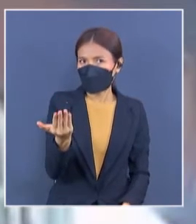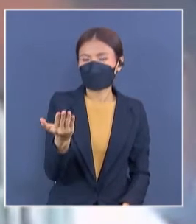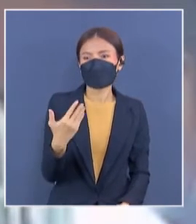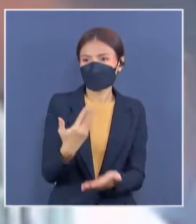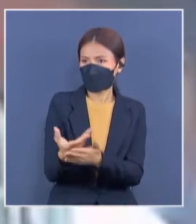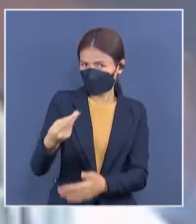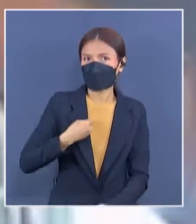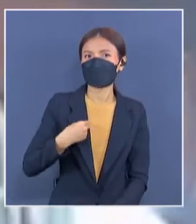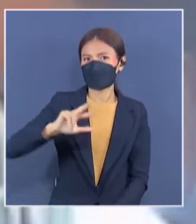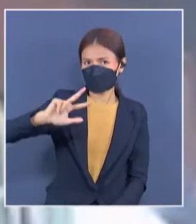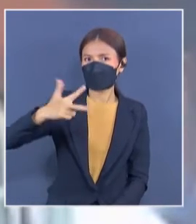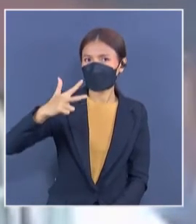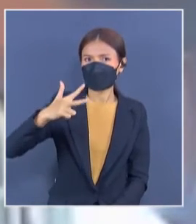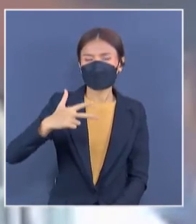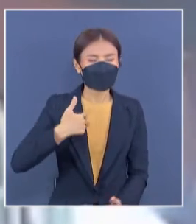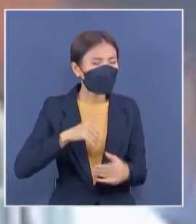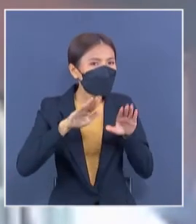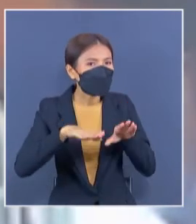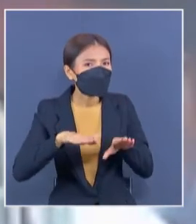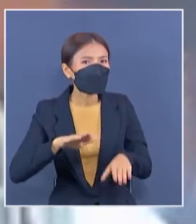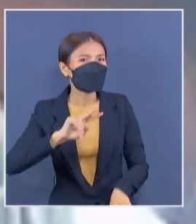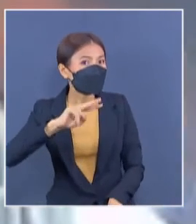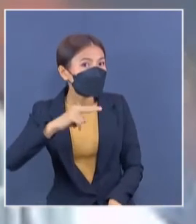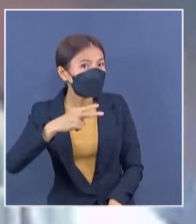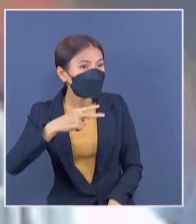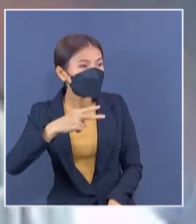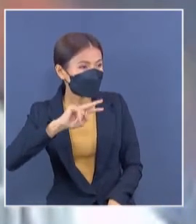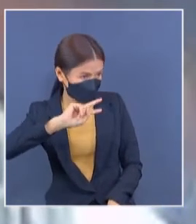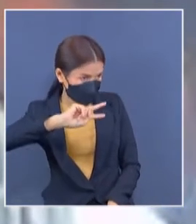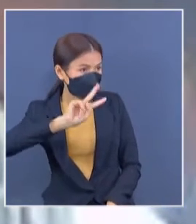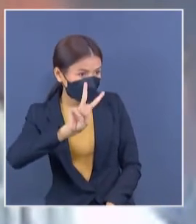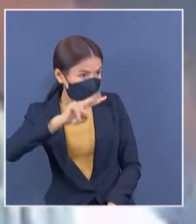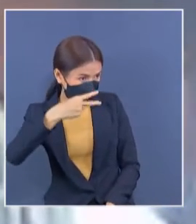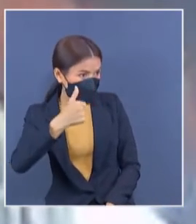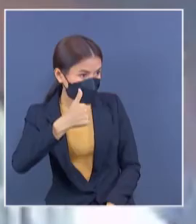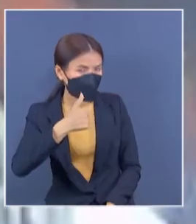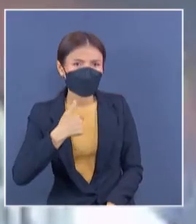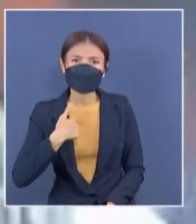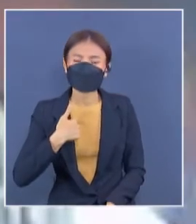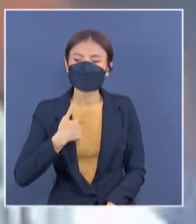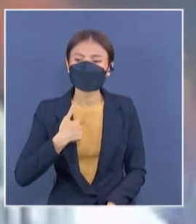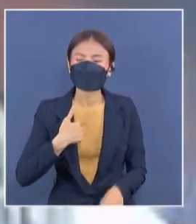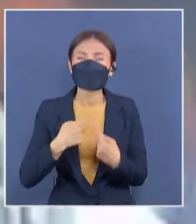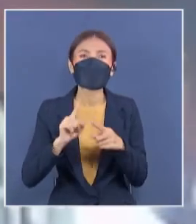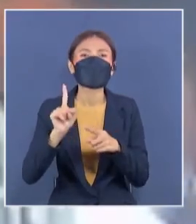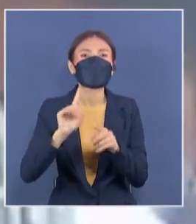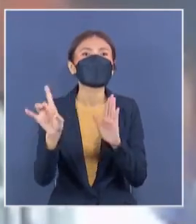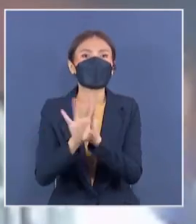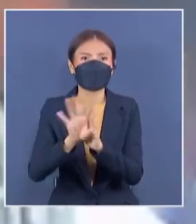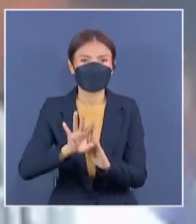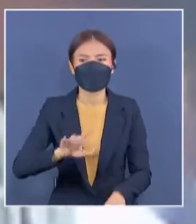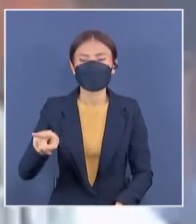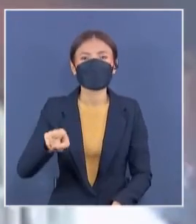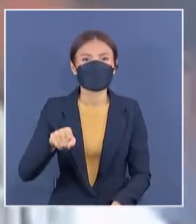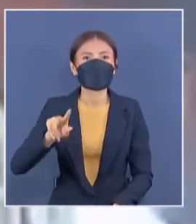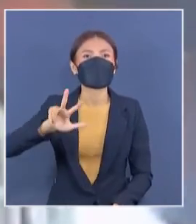ไหมอ่ะแต่สุดท้ายแหละปลายทางแล้วขุนชานนท์ก็จ่าย 30,000 บาทให้กับผู้ช่วยพยาบาลคนนี้นะครับแล้วก็ลงบันทึกประจำวันเอาไว้เป็นหลักฐ